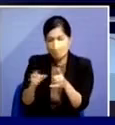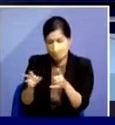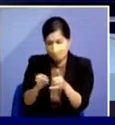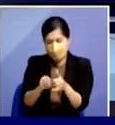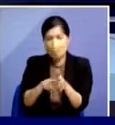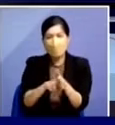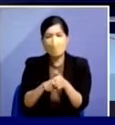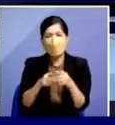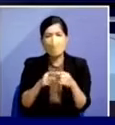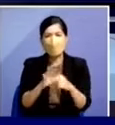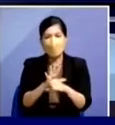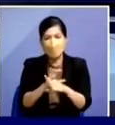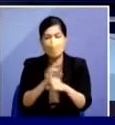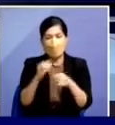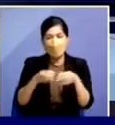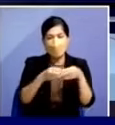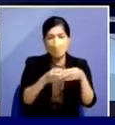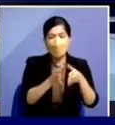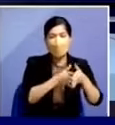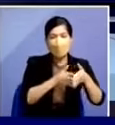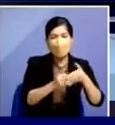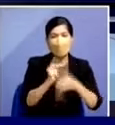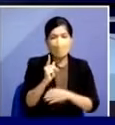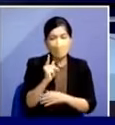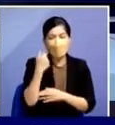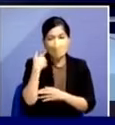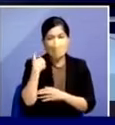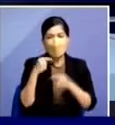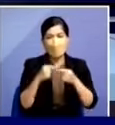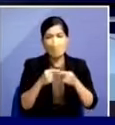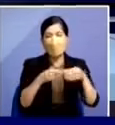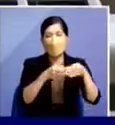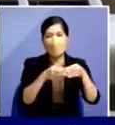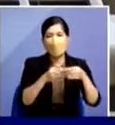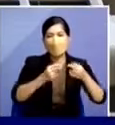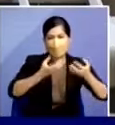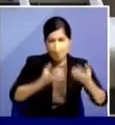ความเสี่ยงสูงที่อยู่ระหว่างรอผลการตรวจเชื้อโควิด-19 ครับ